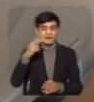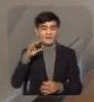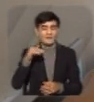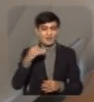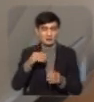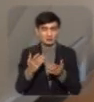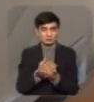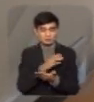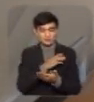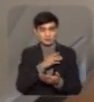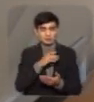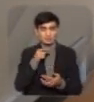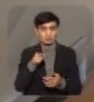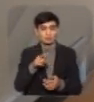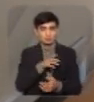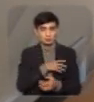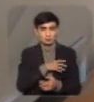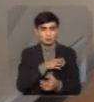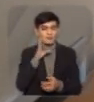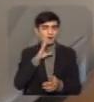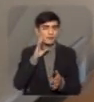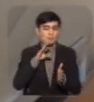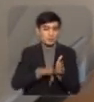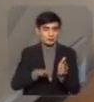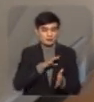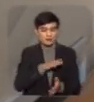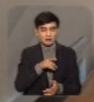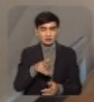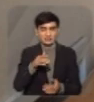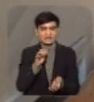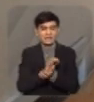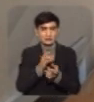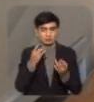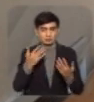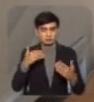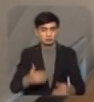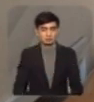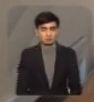февраля, в ночь на 20 февраля, он был без воды, только на дне была жижа грязи.